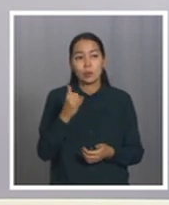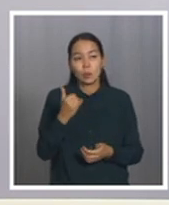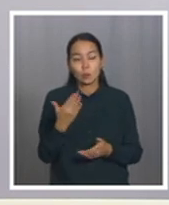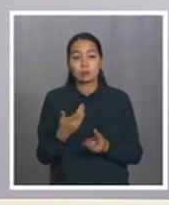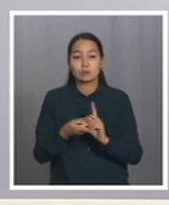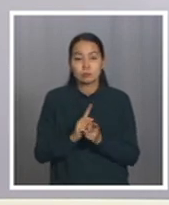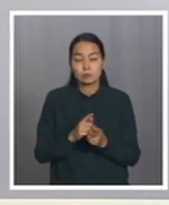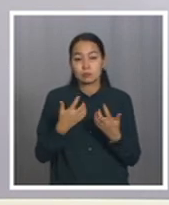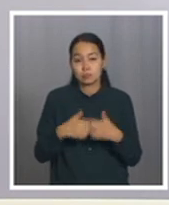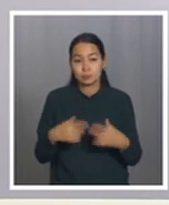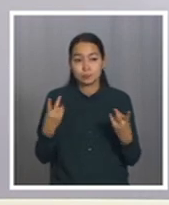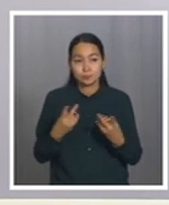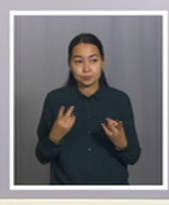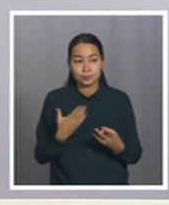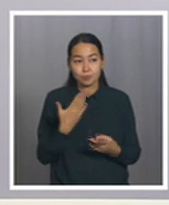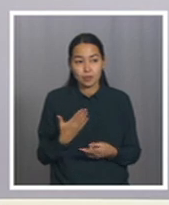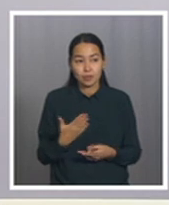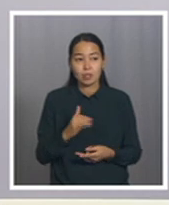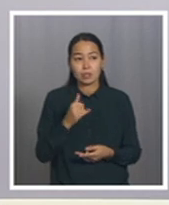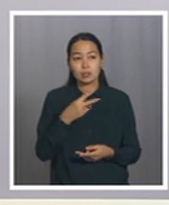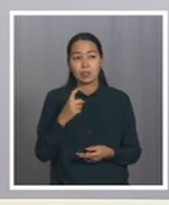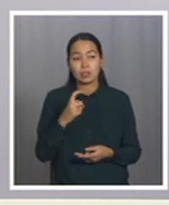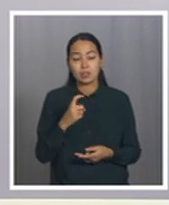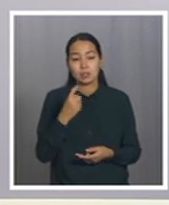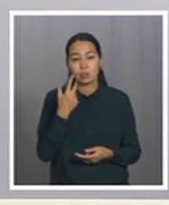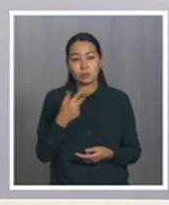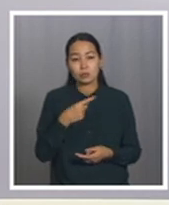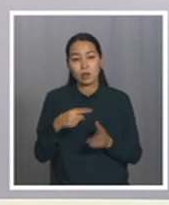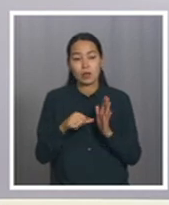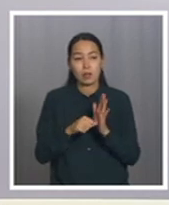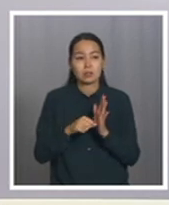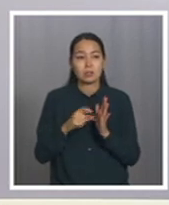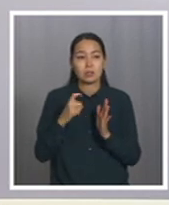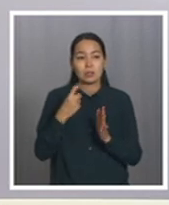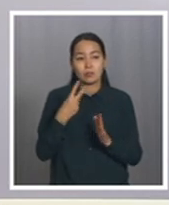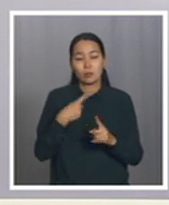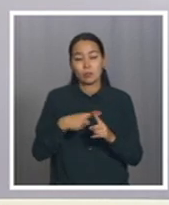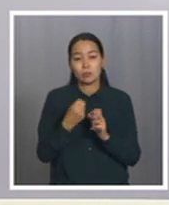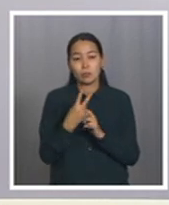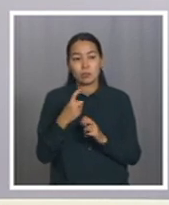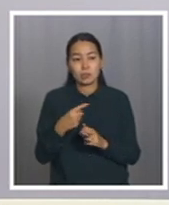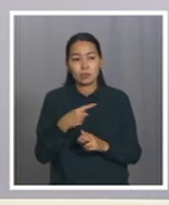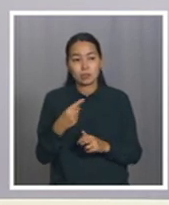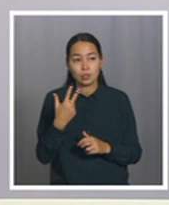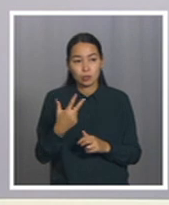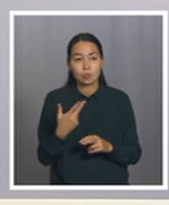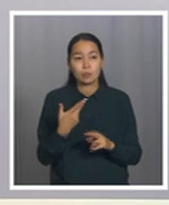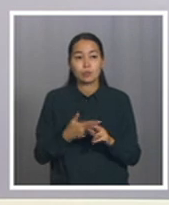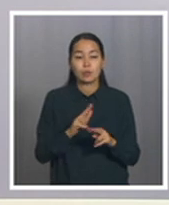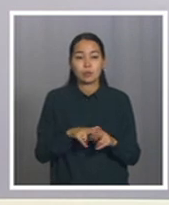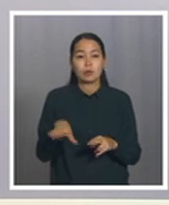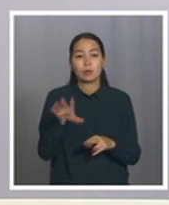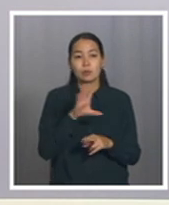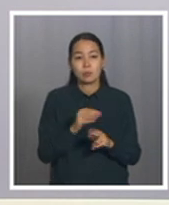керек. y тең болады x куб азайтылған 6x квадрат қосылған 12x азайтылған 3 деп жазып аламыз. Енді бұл бізде кубтық теңдеу болып тұр, көріп